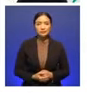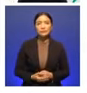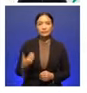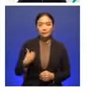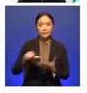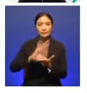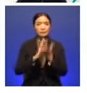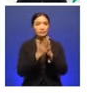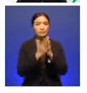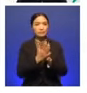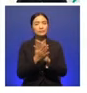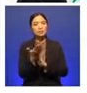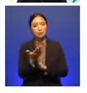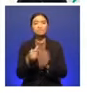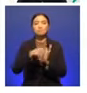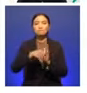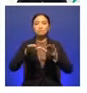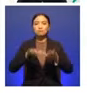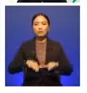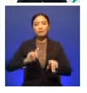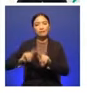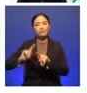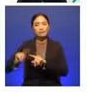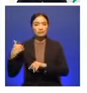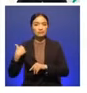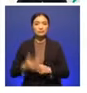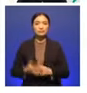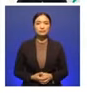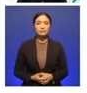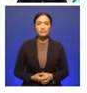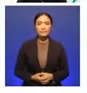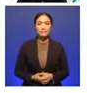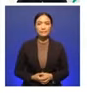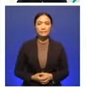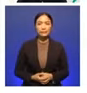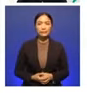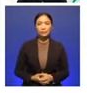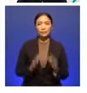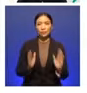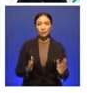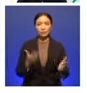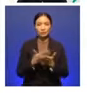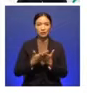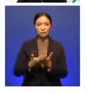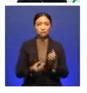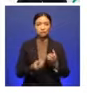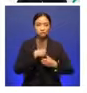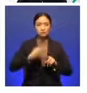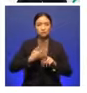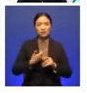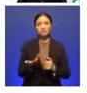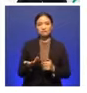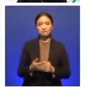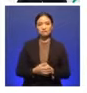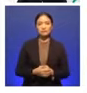ปรับปรุงการลดหย่อนภาษีต่างๆในลักษณะที่ผู้มีรายได้น้อยเพื่อผู้มีรายได้สูงต่างๆนะ